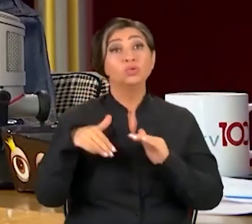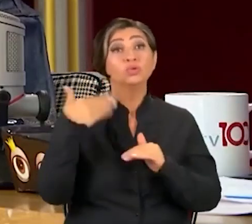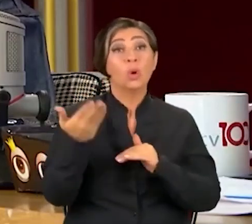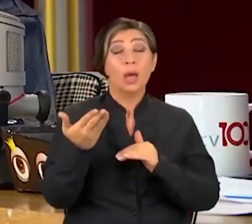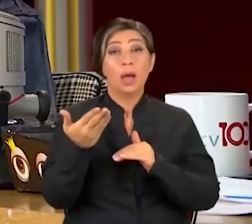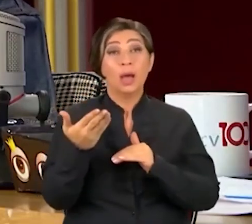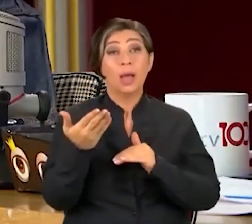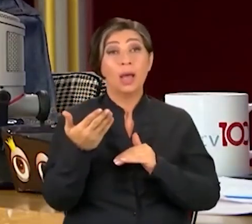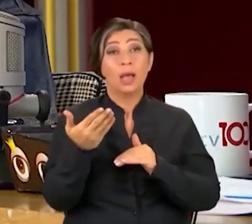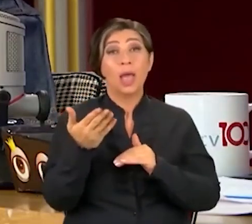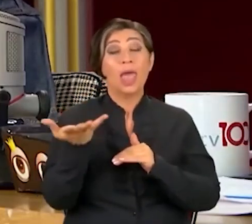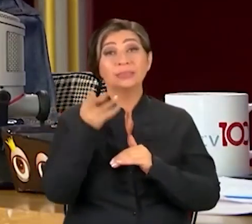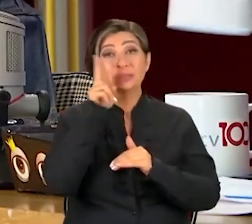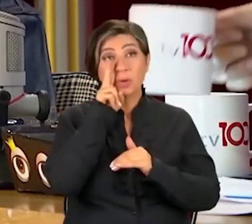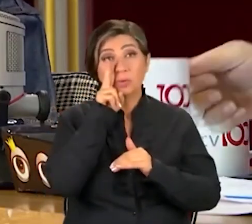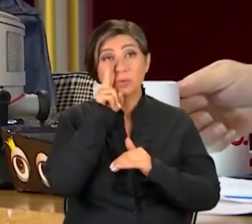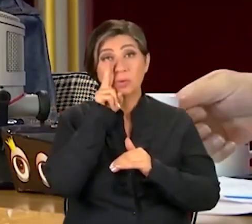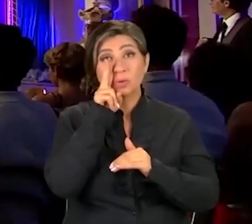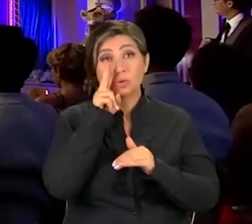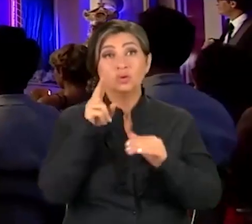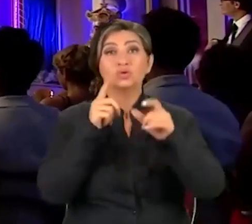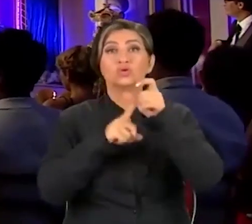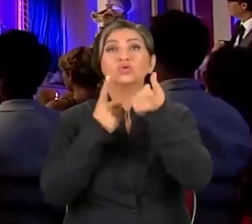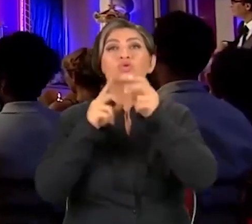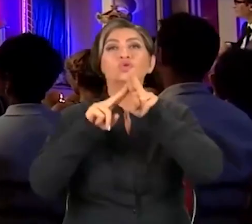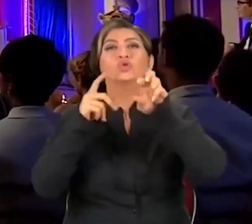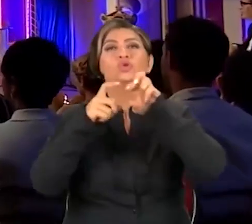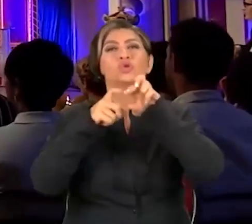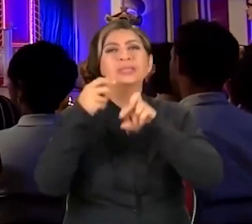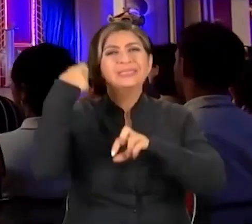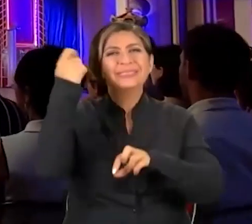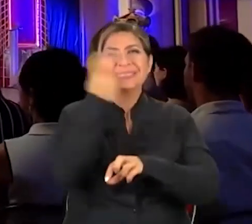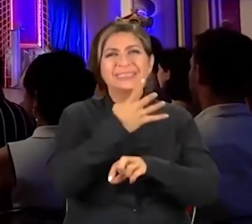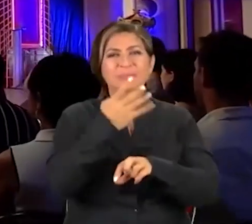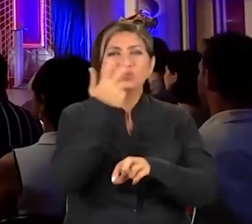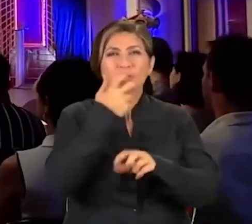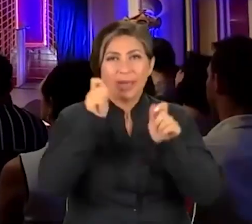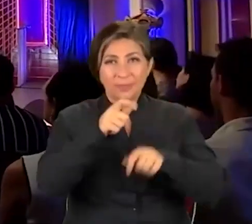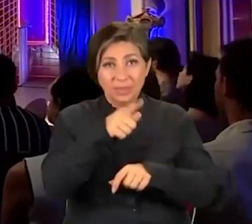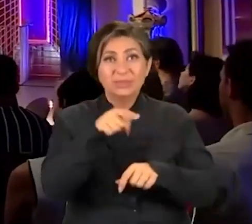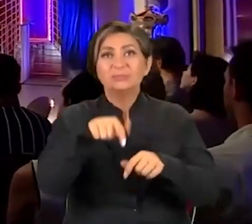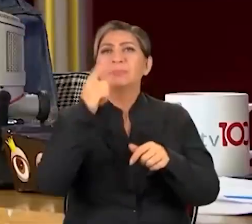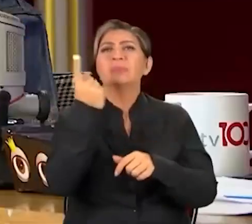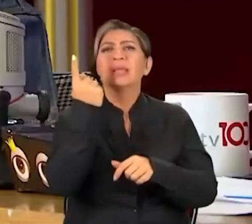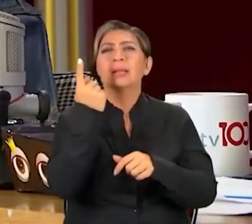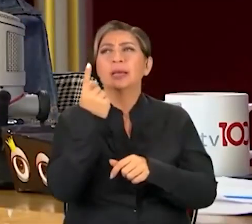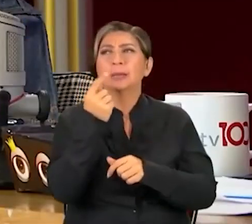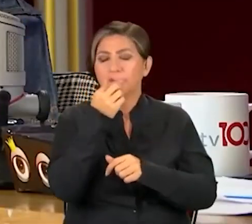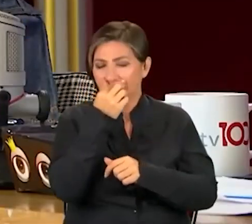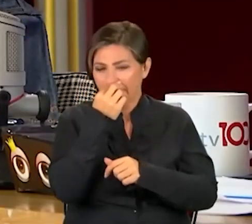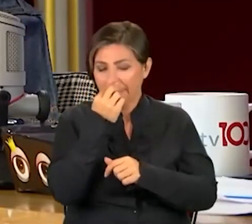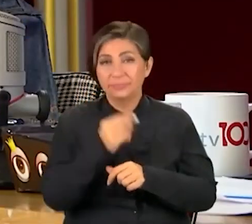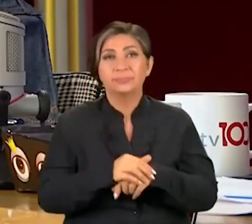Sonrasında işte en son Çukur'u yapmıştık. Şimdi bir tane şeye, bir